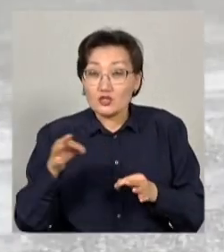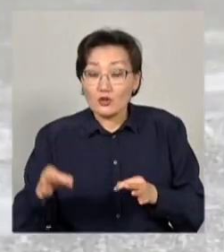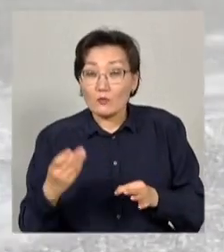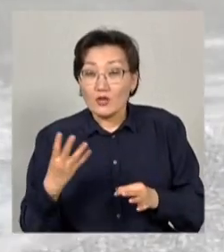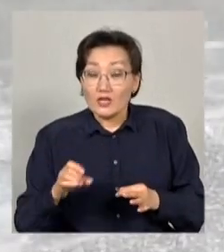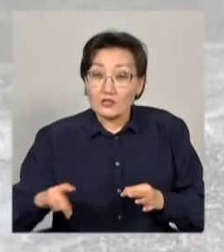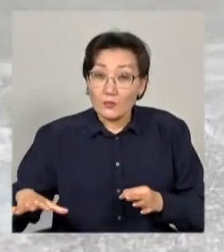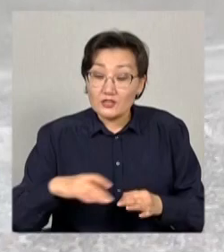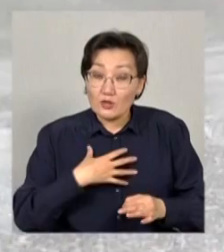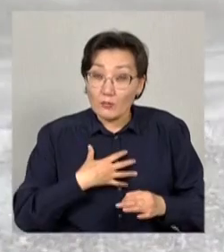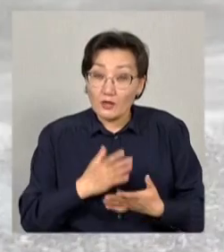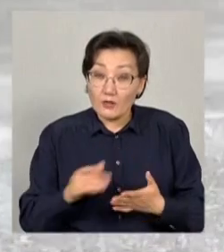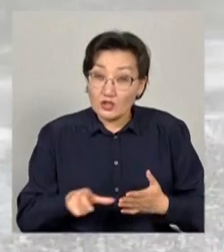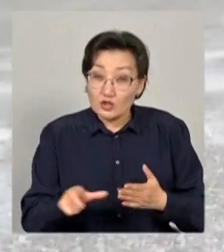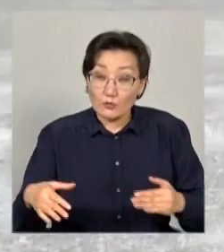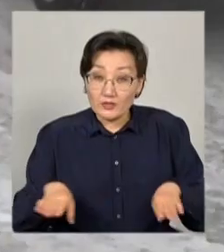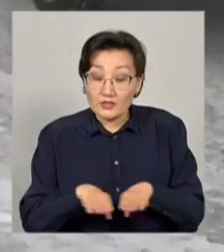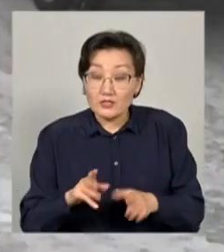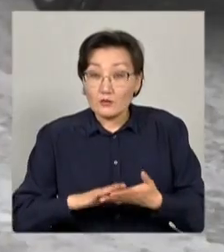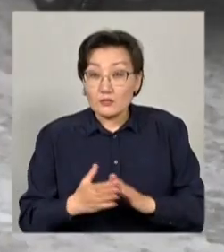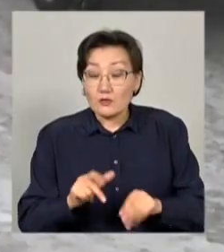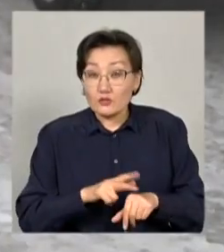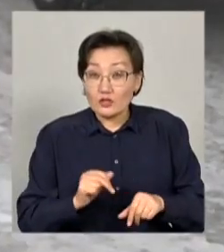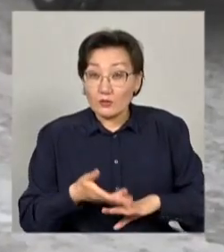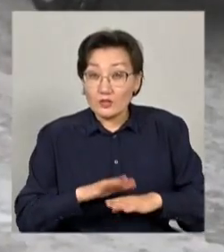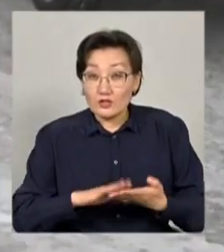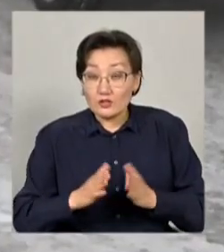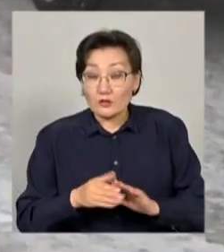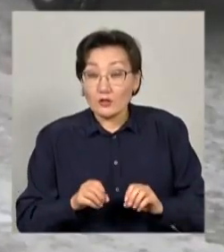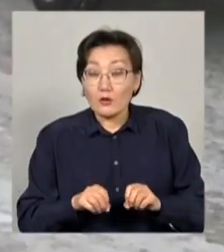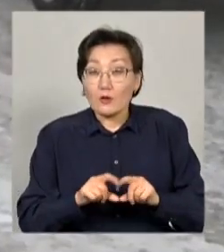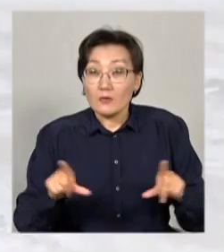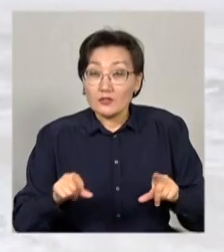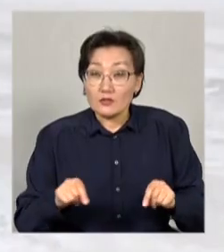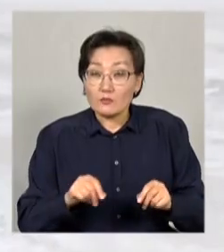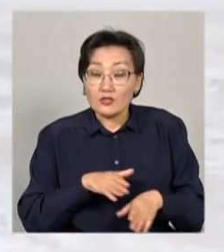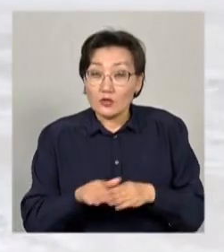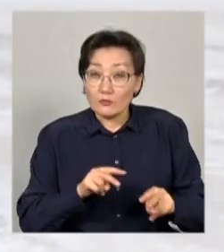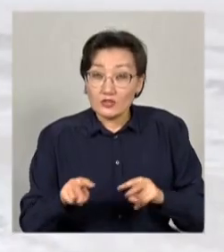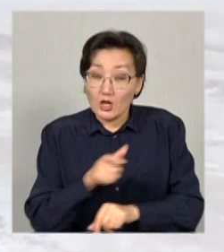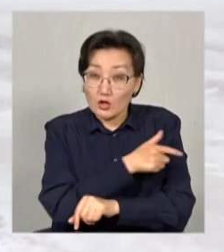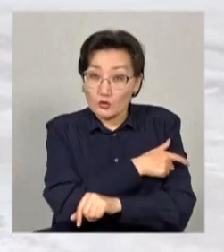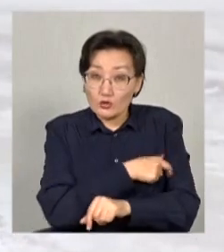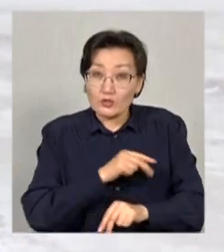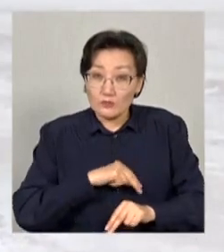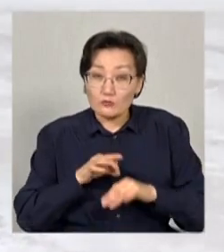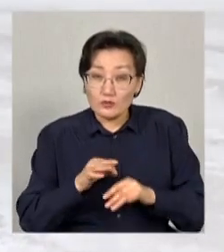4 республикалық тас жол жабылды. Жағдайды полиция мен төтеншеліктер толық бақылауға алып, кезекшілікте